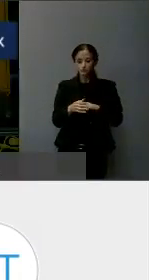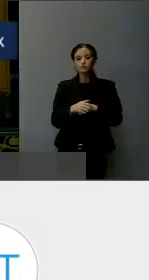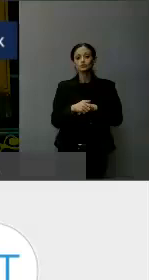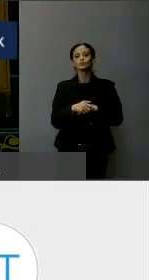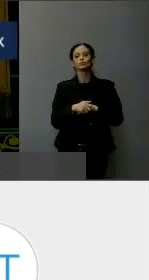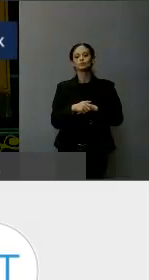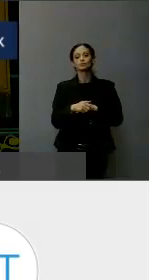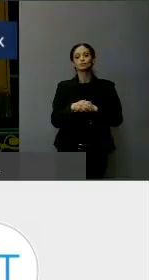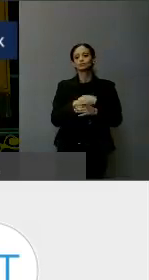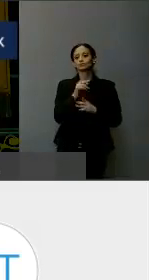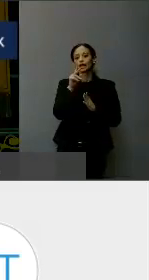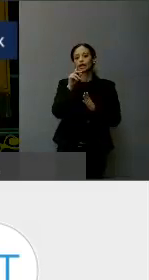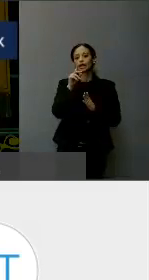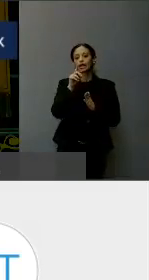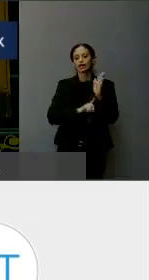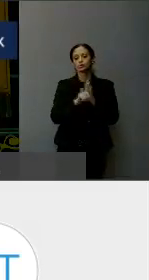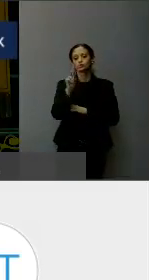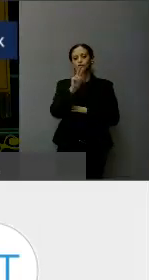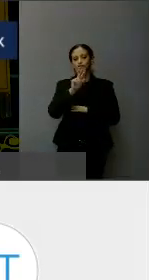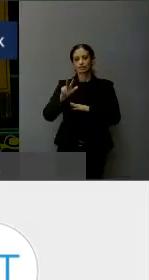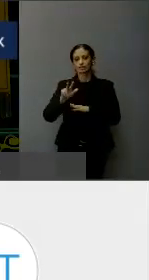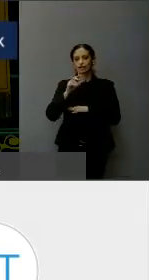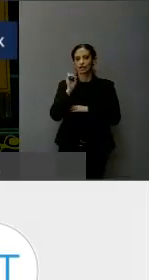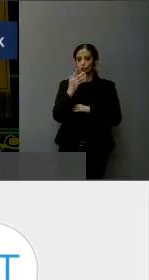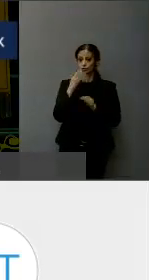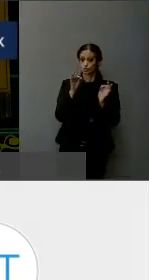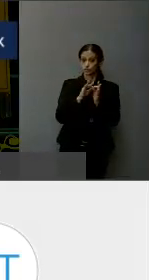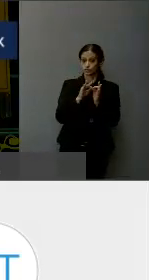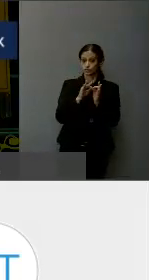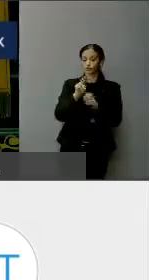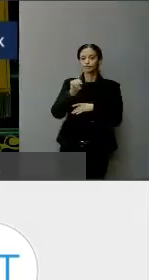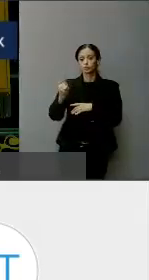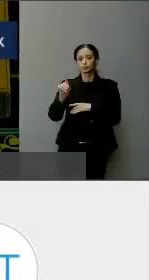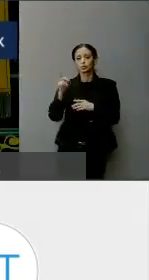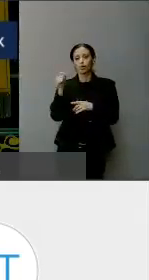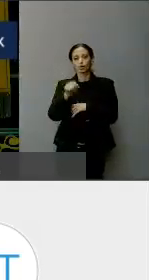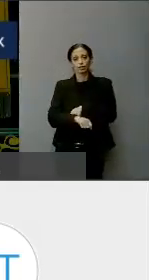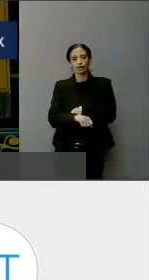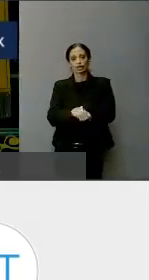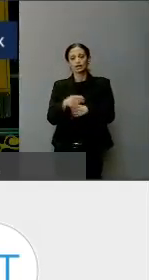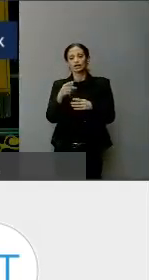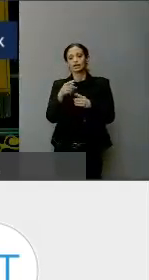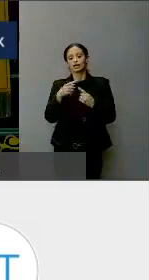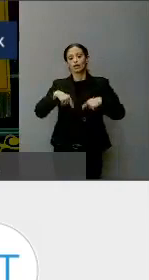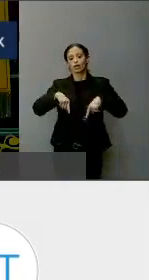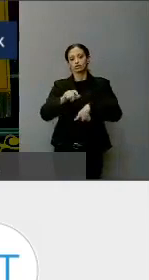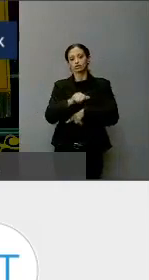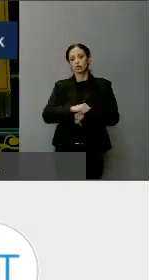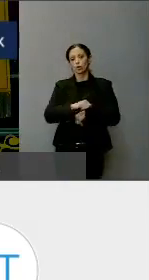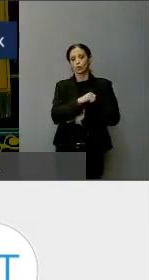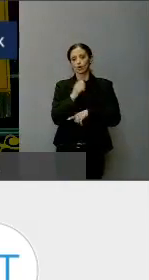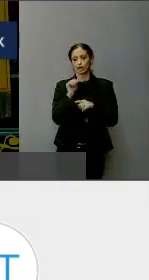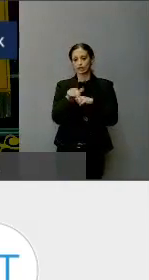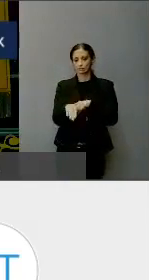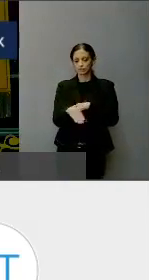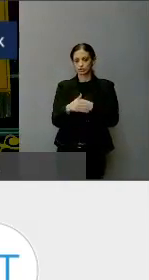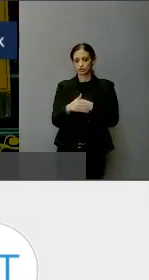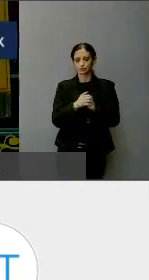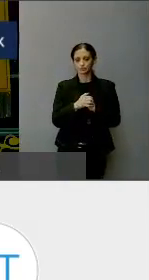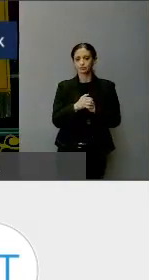sul 23 15 voti favorevoli 21 contrari il consiglio comunale respinge